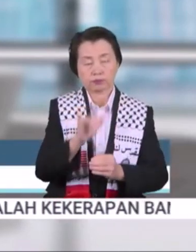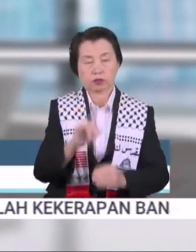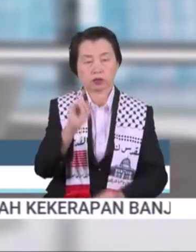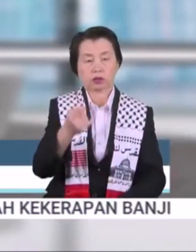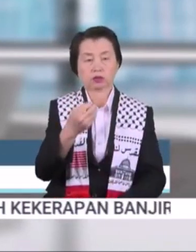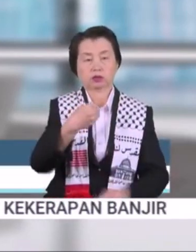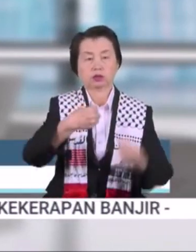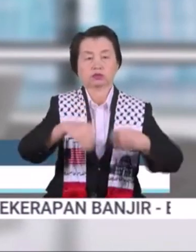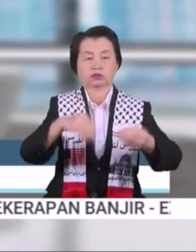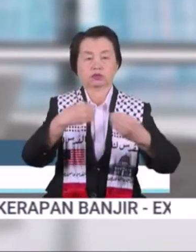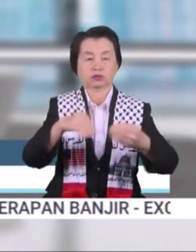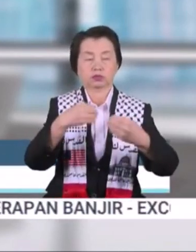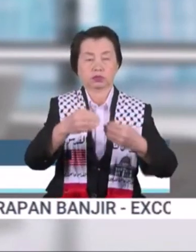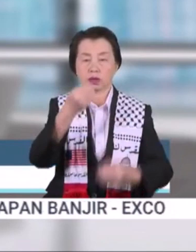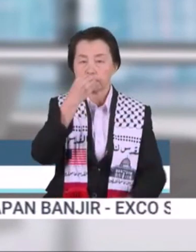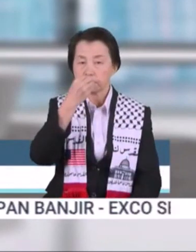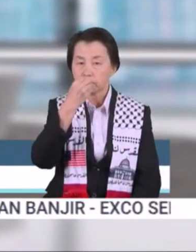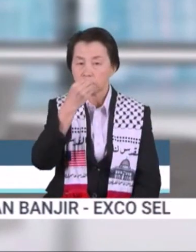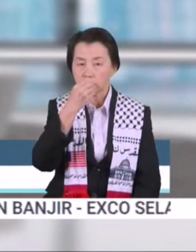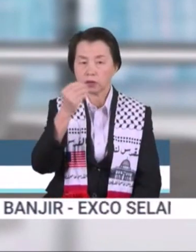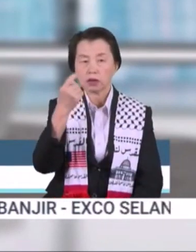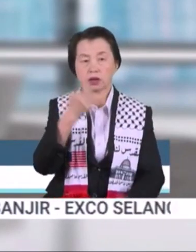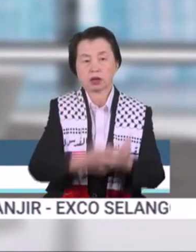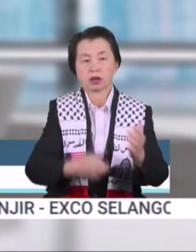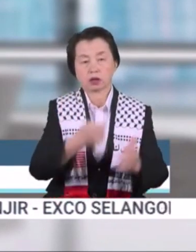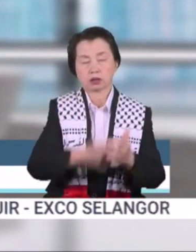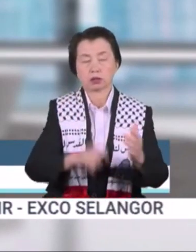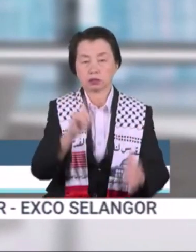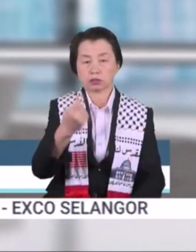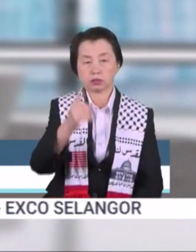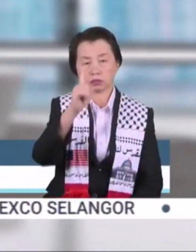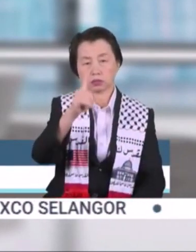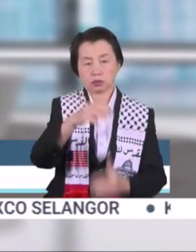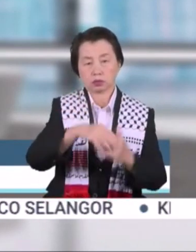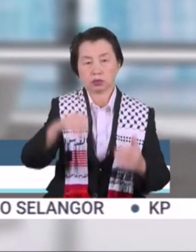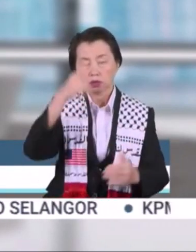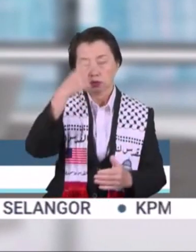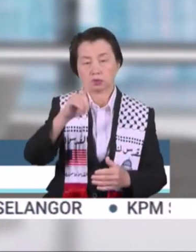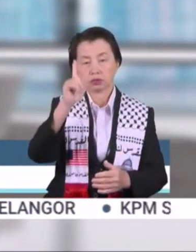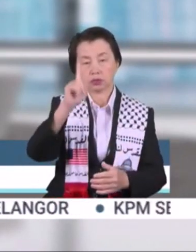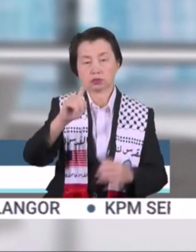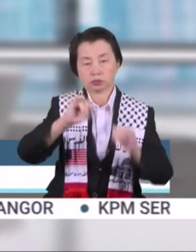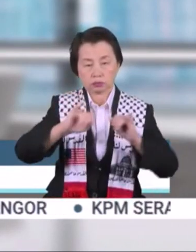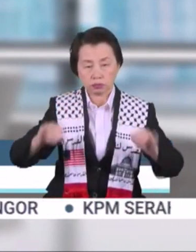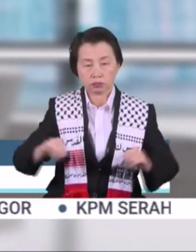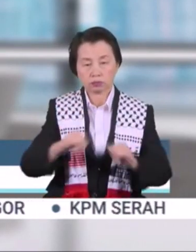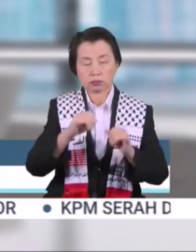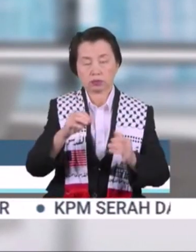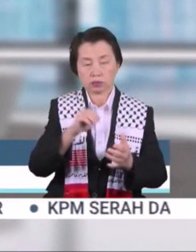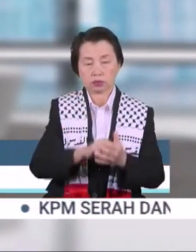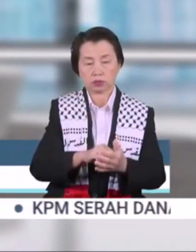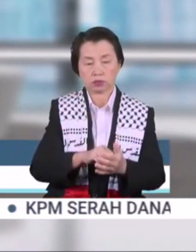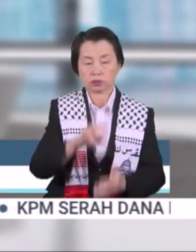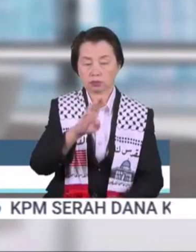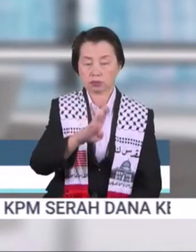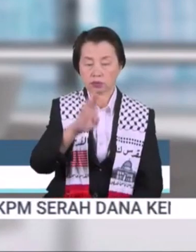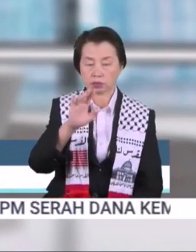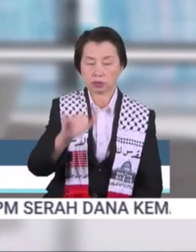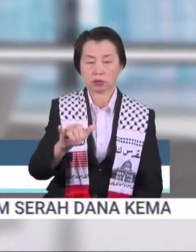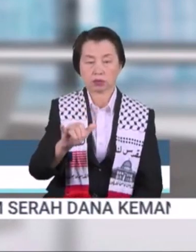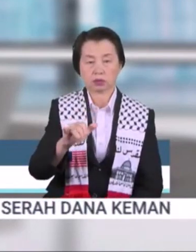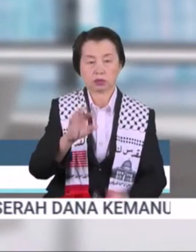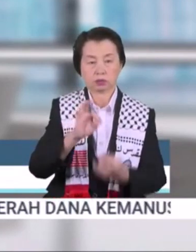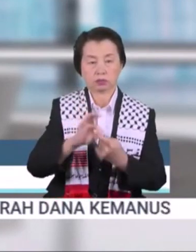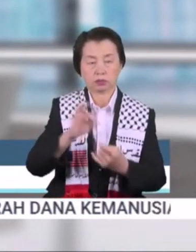yang hanya menjual setiap juadah makanan pada harga hanya RM1 bagi setiap Jumaat di Bayan Lepas, Pulau